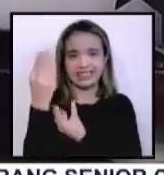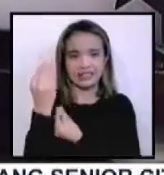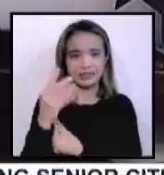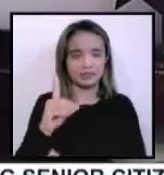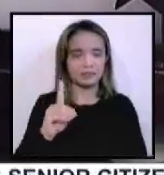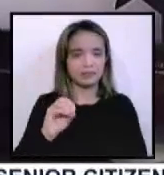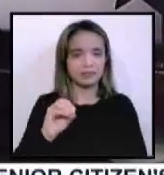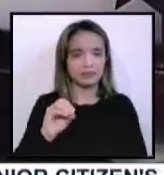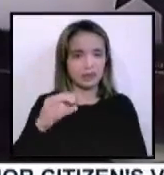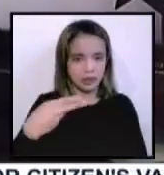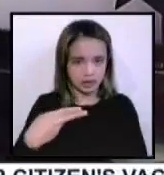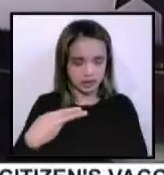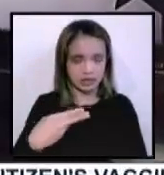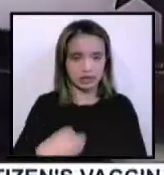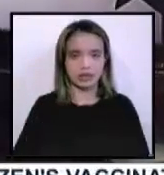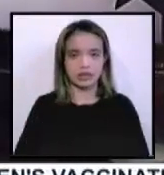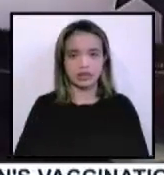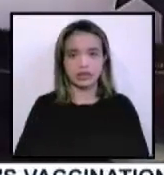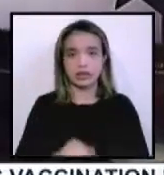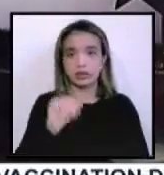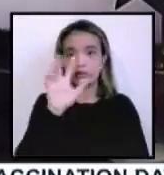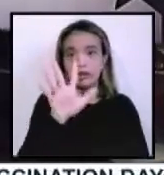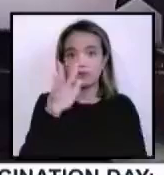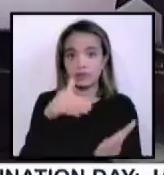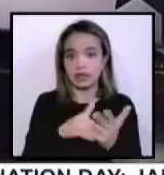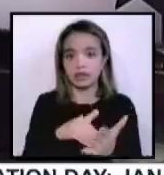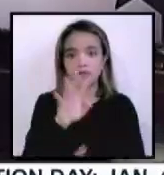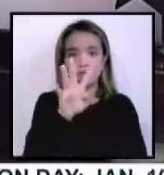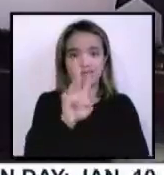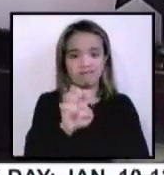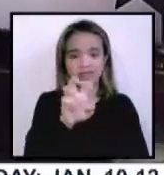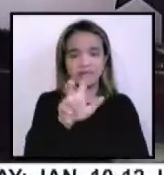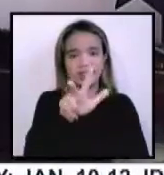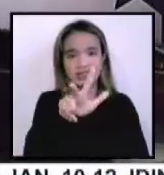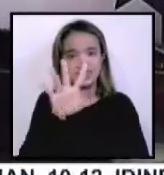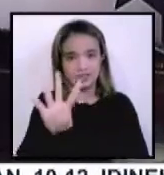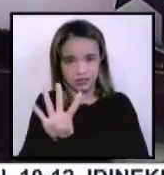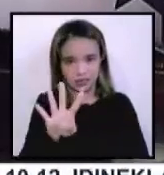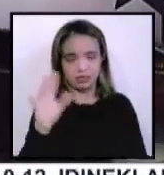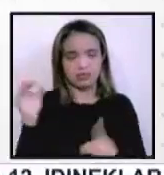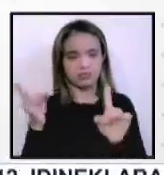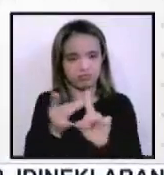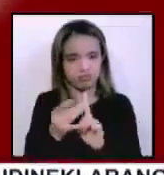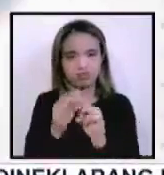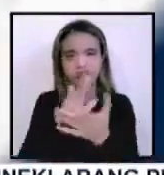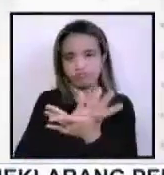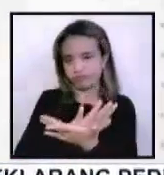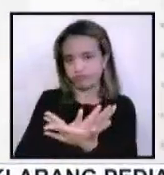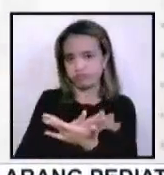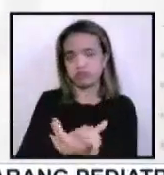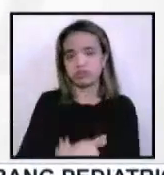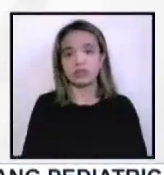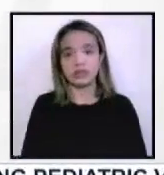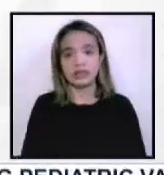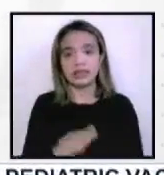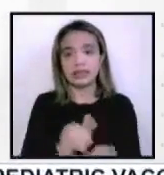Nasa 5,434 ang mga nagpositibo sa COVID-19. Kaya naman umabot na